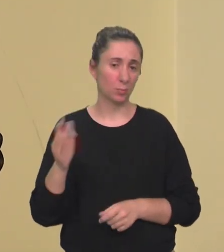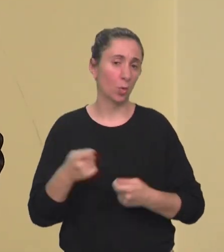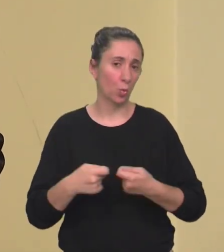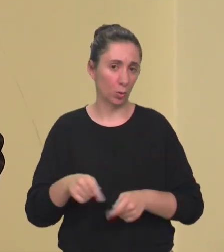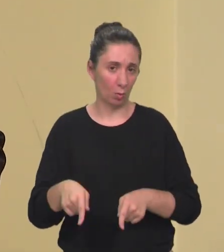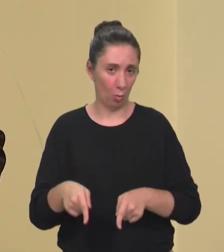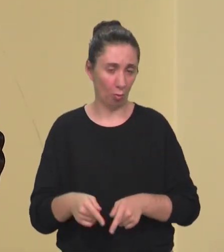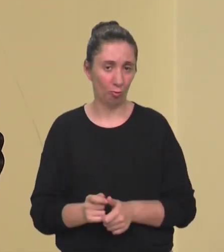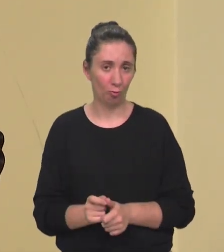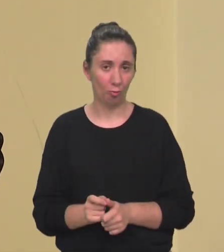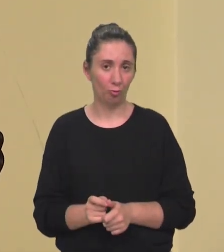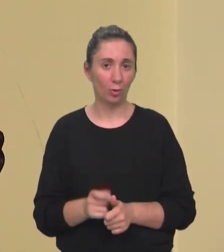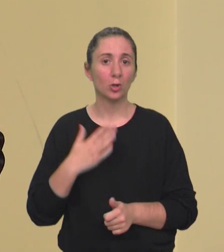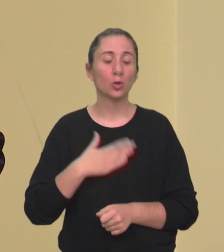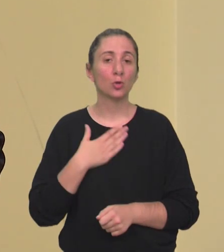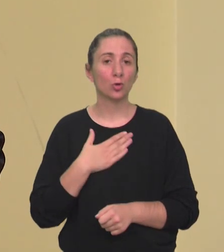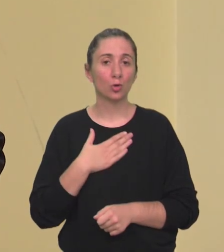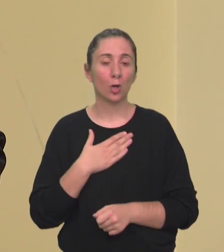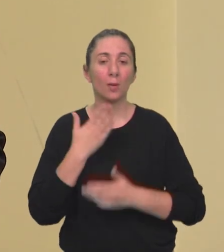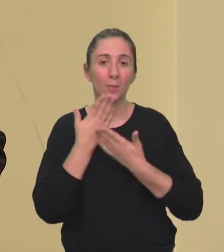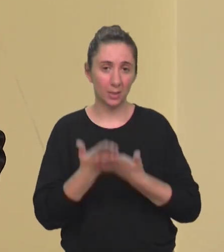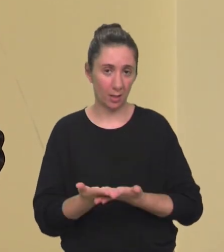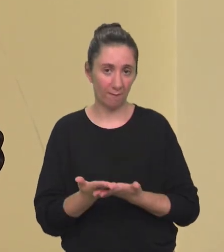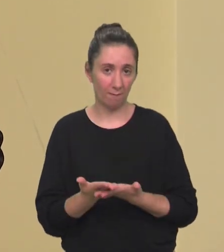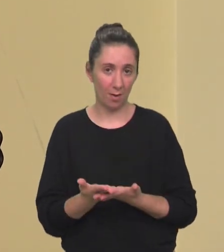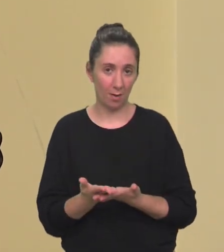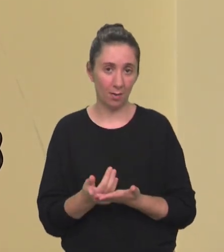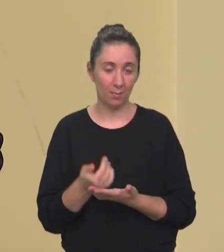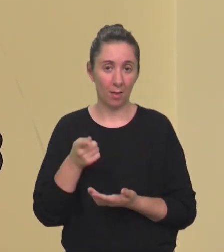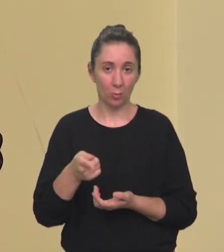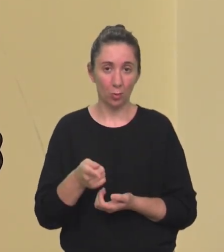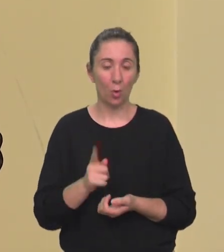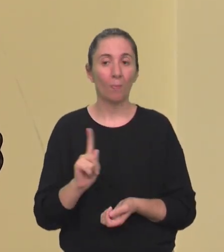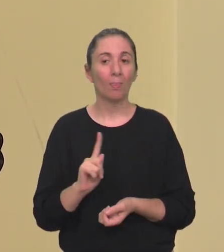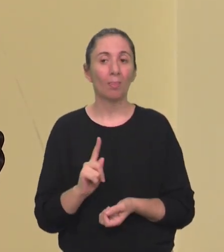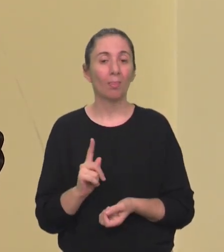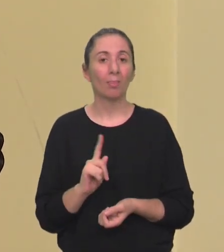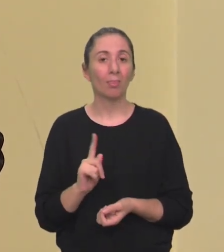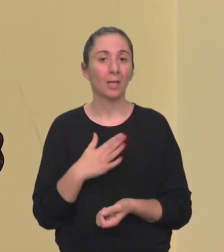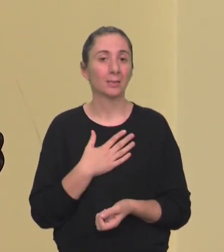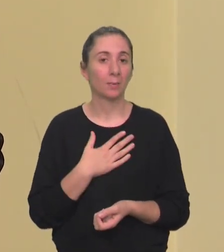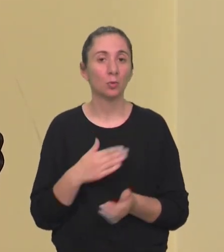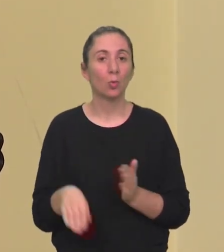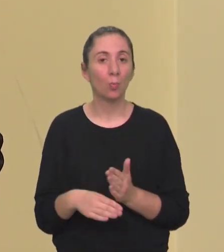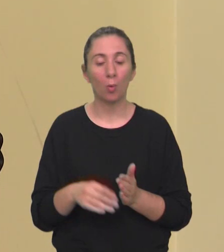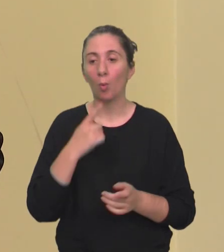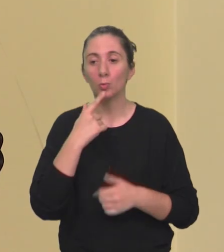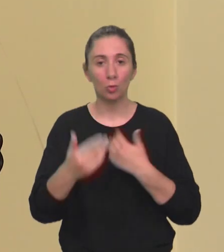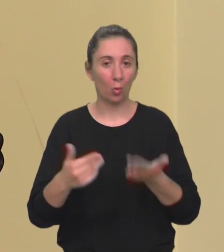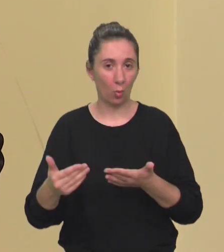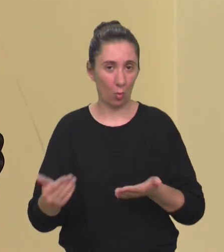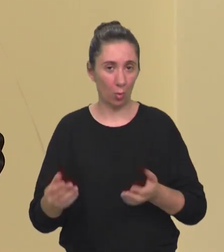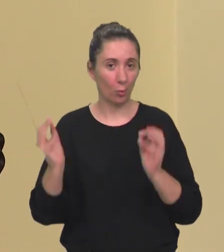udruga ovdje, prije svega želim zahvaliti na toj nesebičnoj pomoći koju